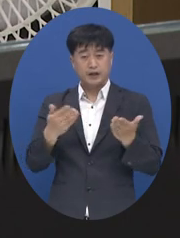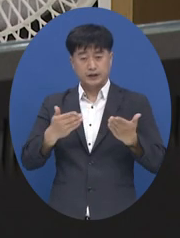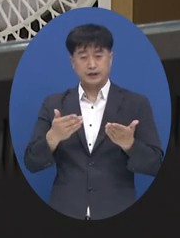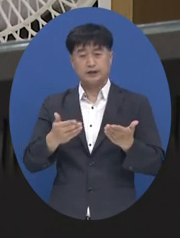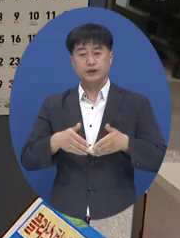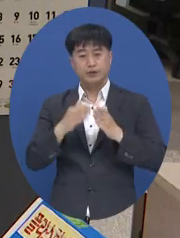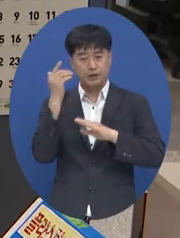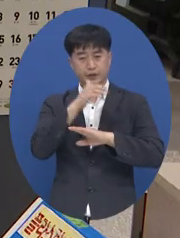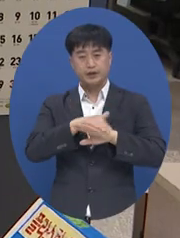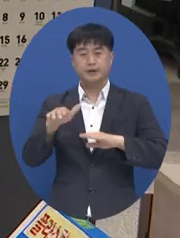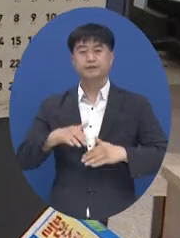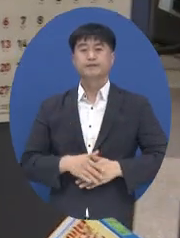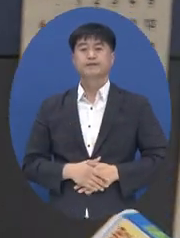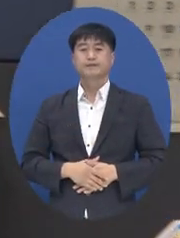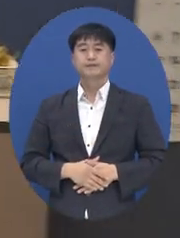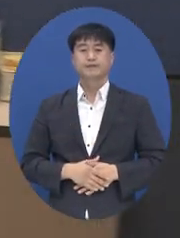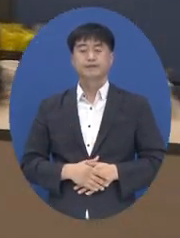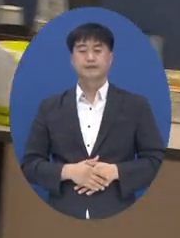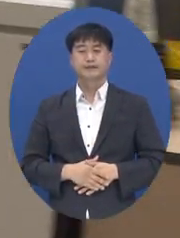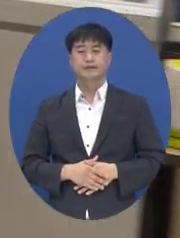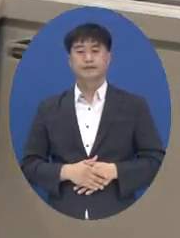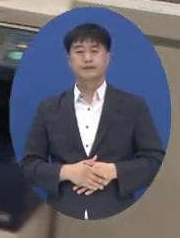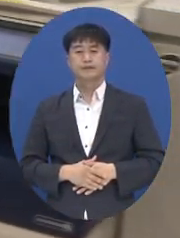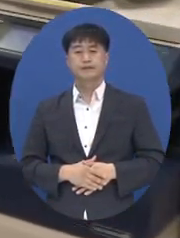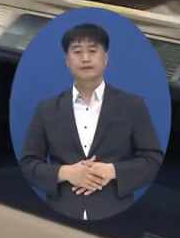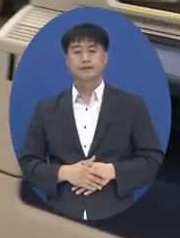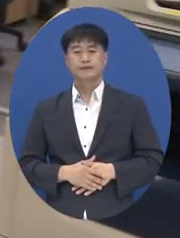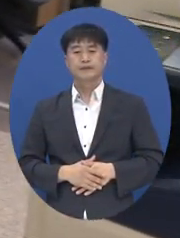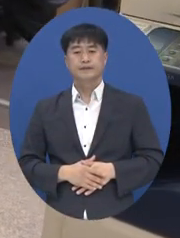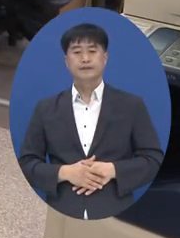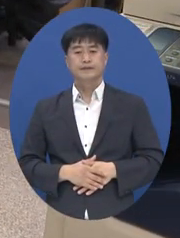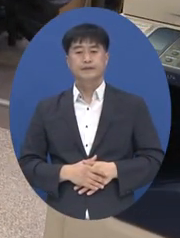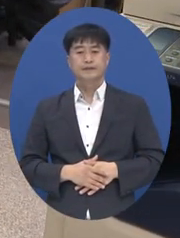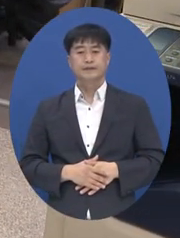계획입니다 경기 gtv 교회 점입니다